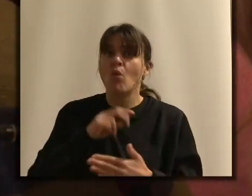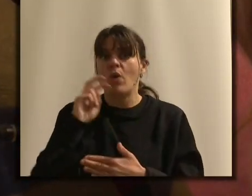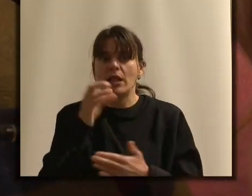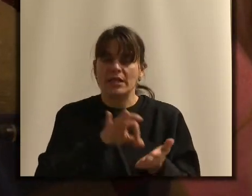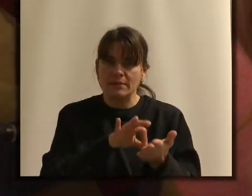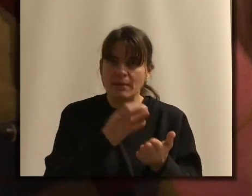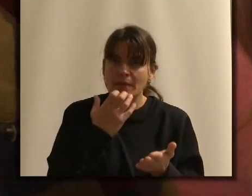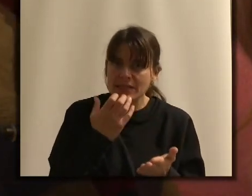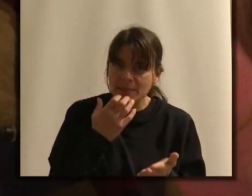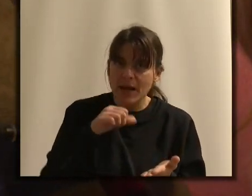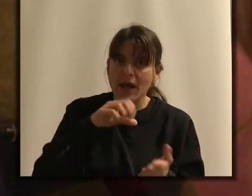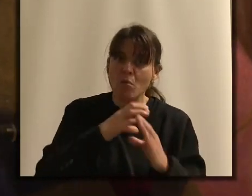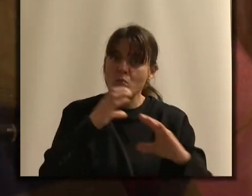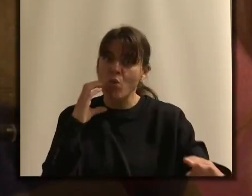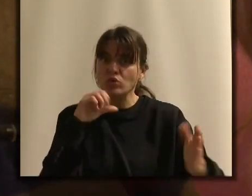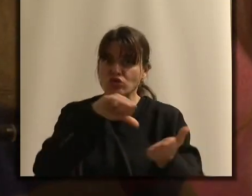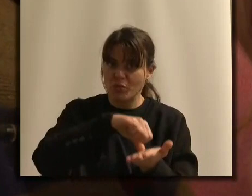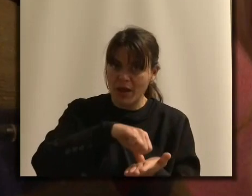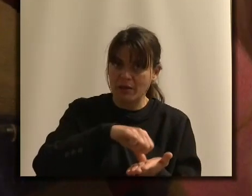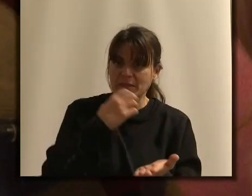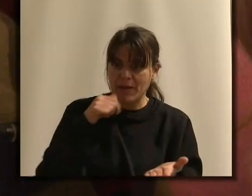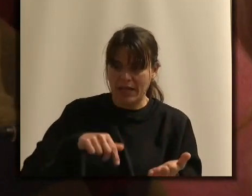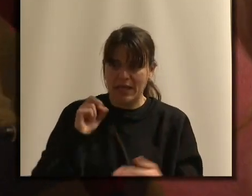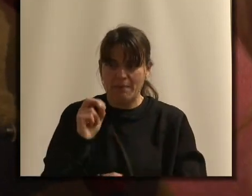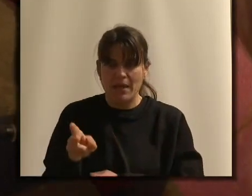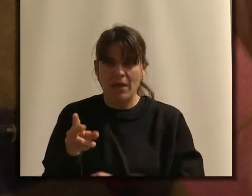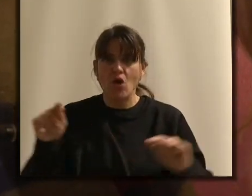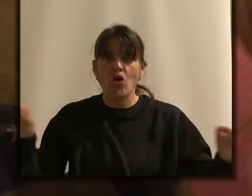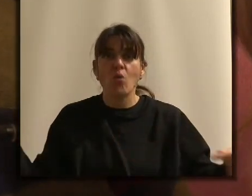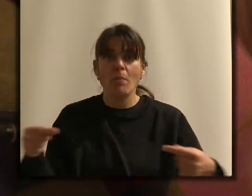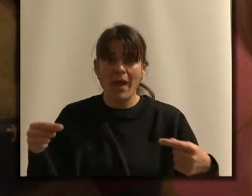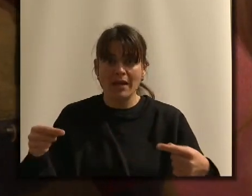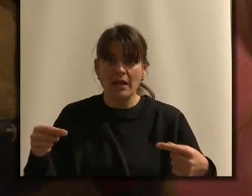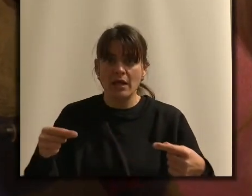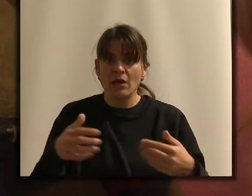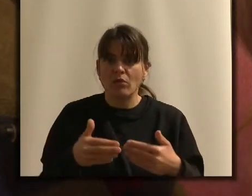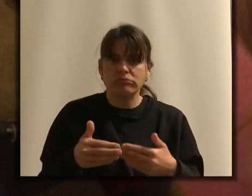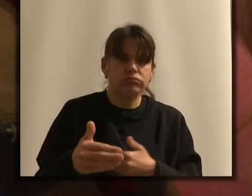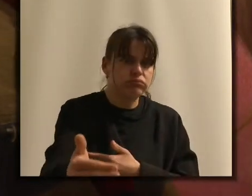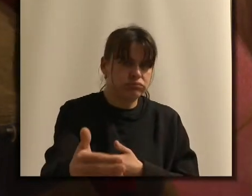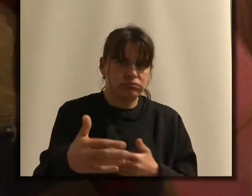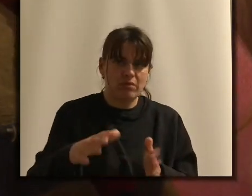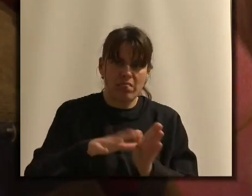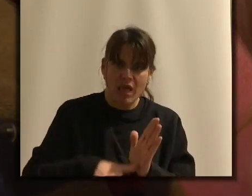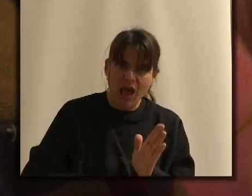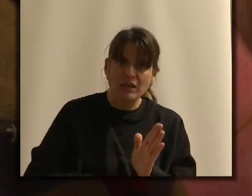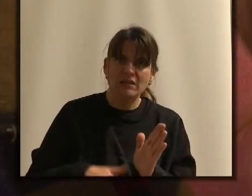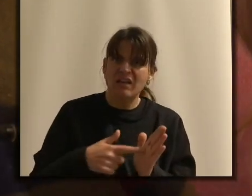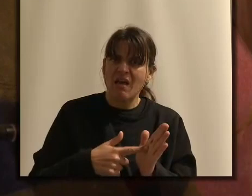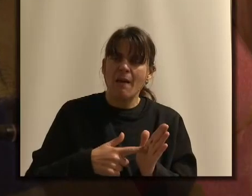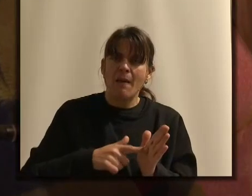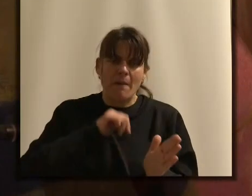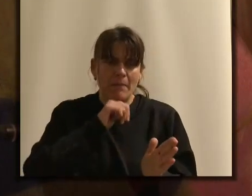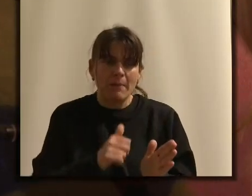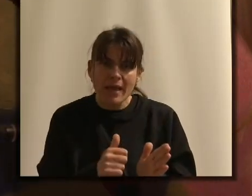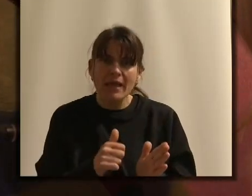servei, que és el bus urbà, el qual, en el cas de Vic, tenim un conveni prorrogat, ineficient, amb una empresa concessionària que dona un